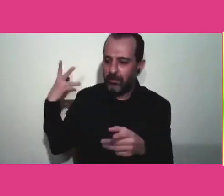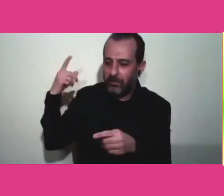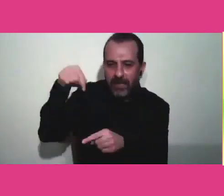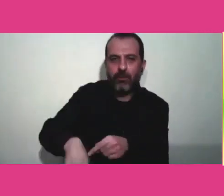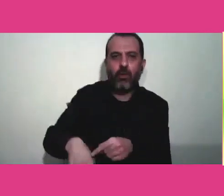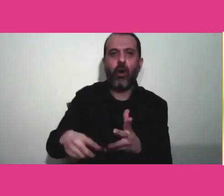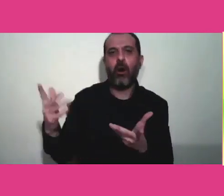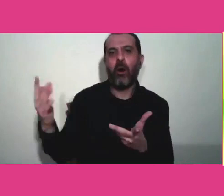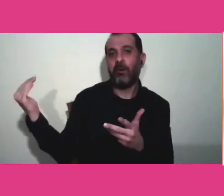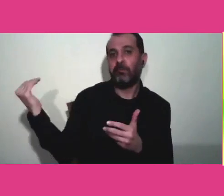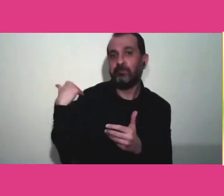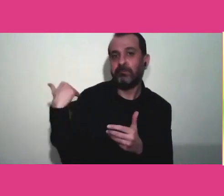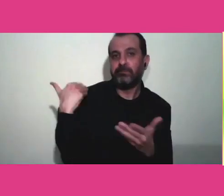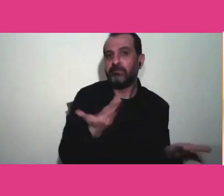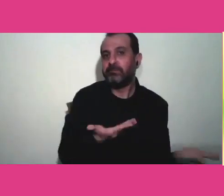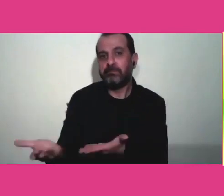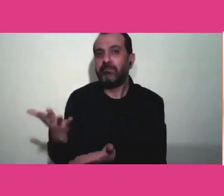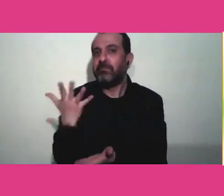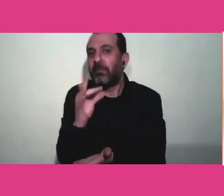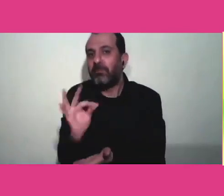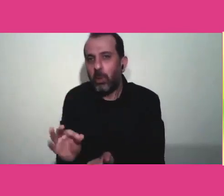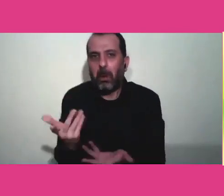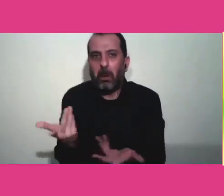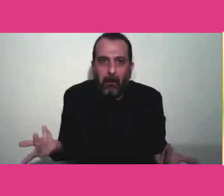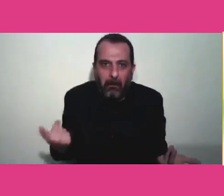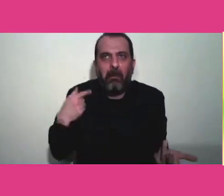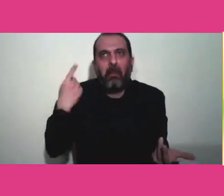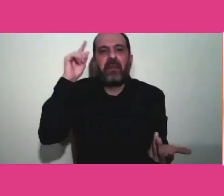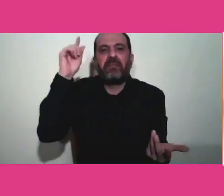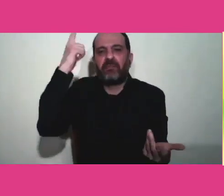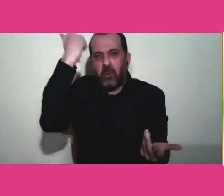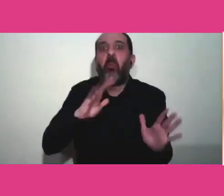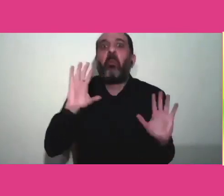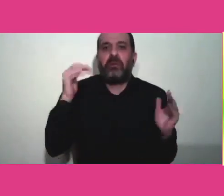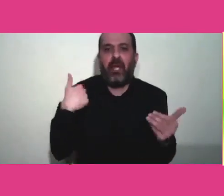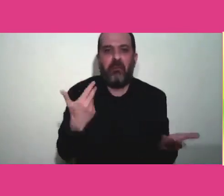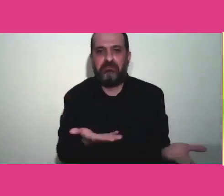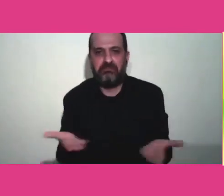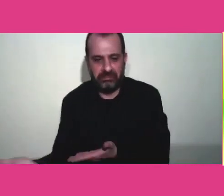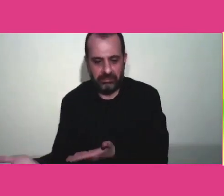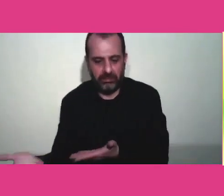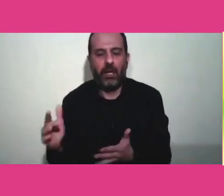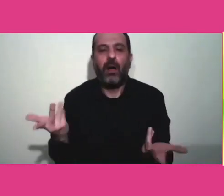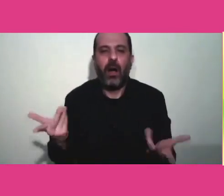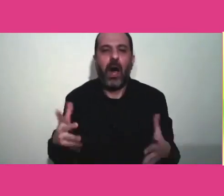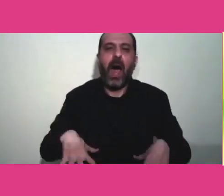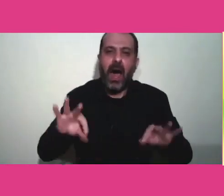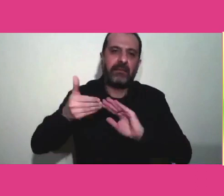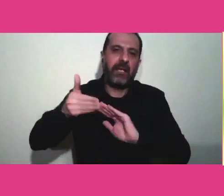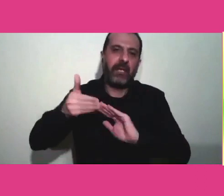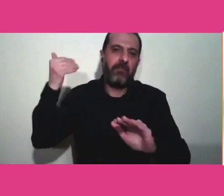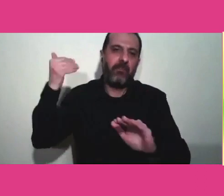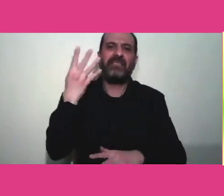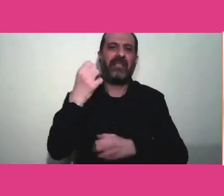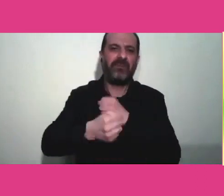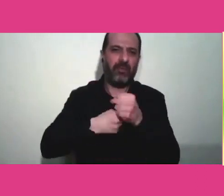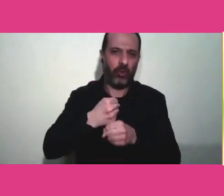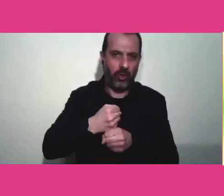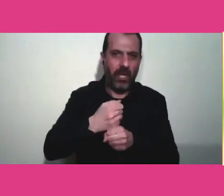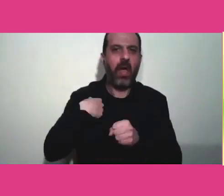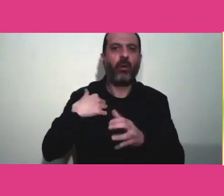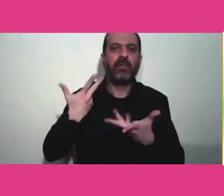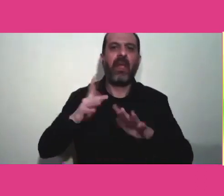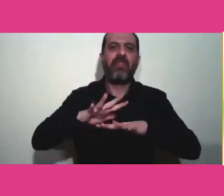ακόμα δεν το ξέρω βέβαια ακριβώς, αλλά όλα ξεκίνησαν πριν περίπου 4,5 χρόνια, που μετά από ένα τύχημα, μια βουτιά στη